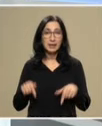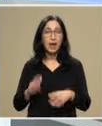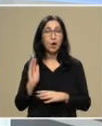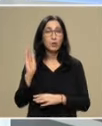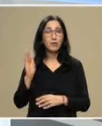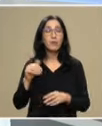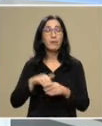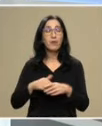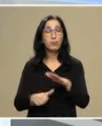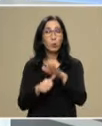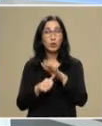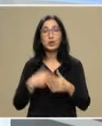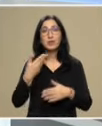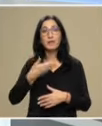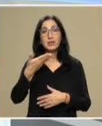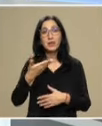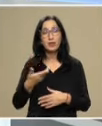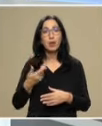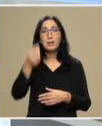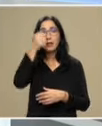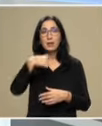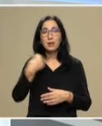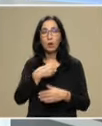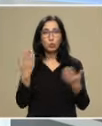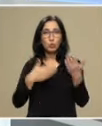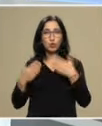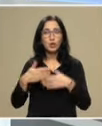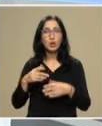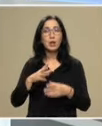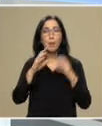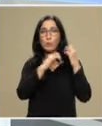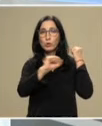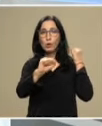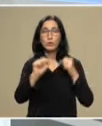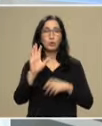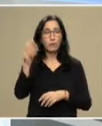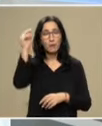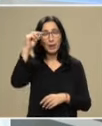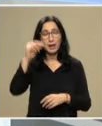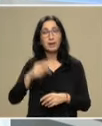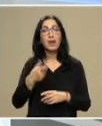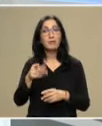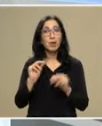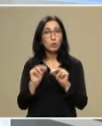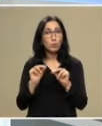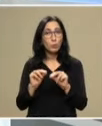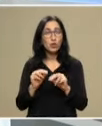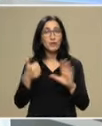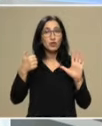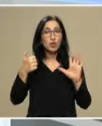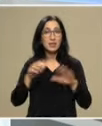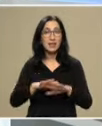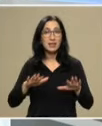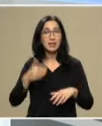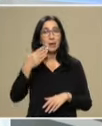Сега отиваме в Букурещ, за да ви разкажем за неделното училище към посолството на България там. В него се обучават 60 деца и